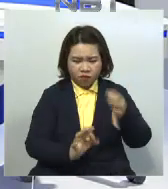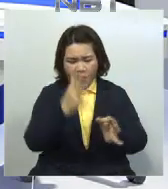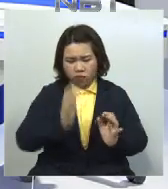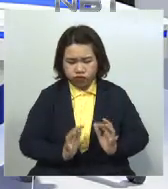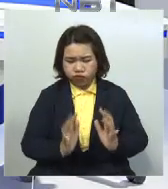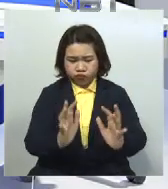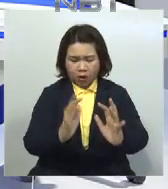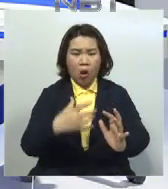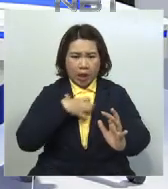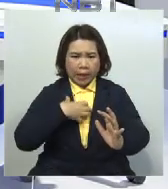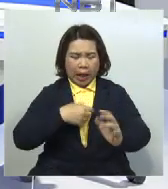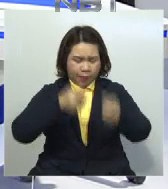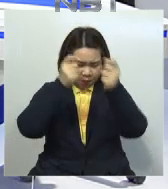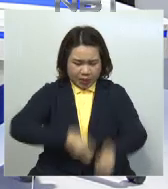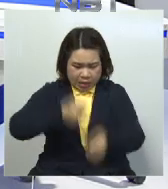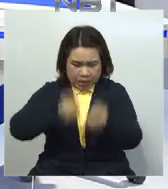ที่สุด